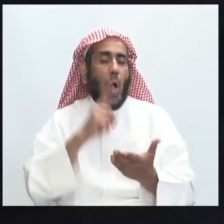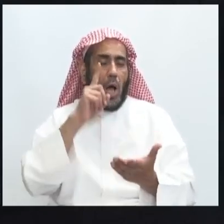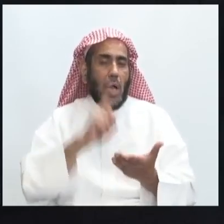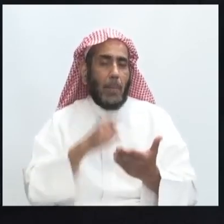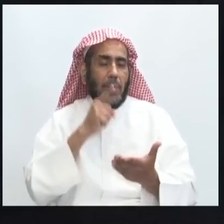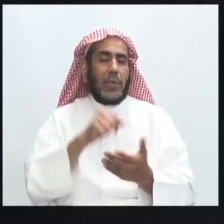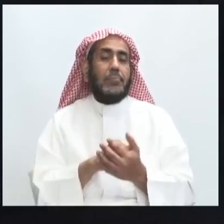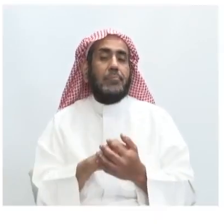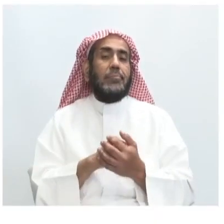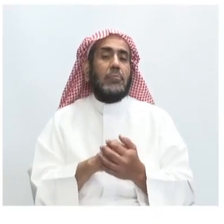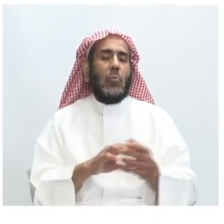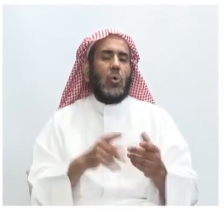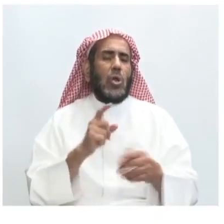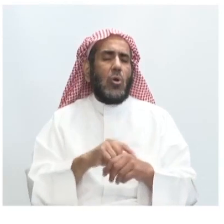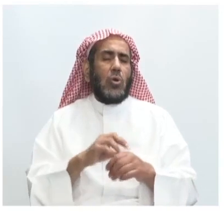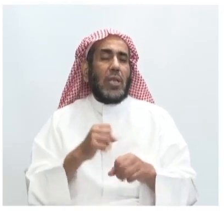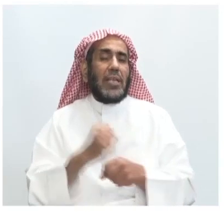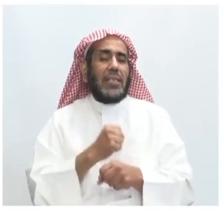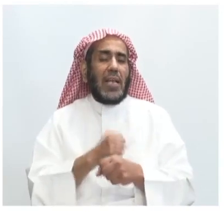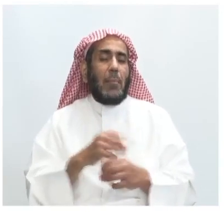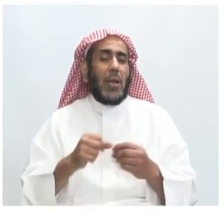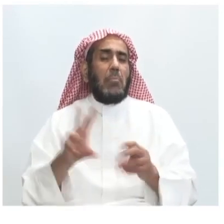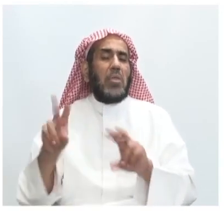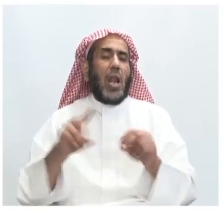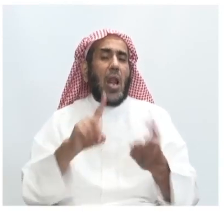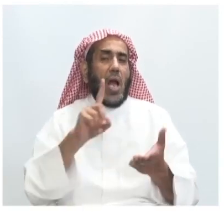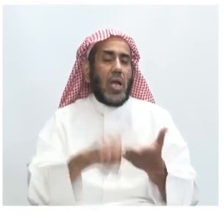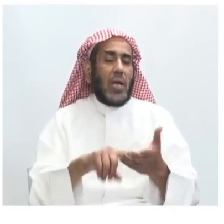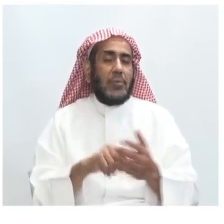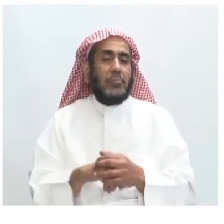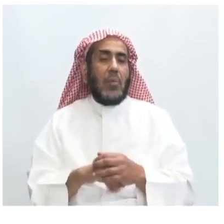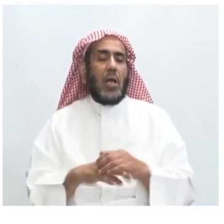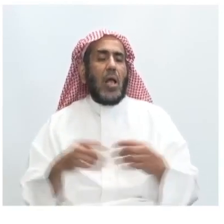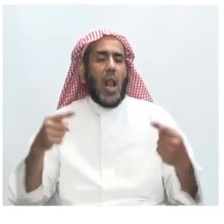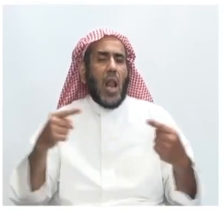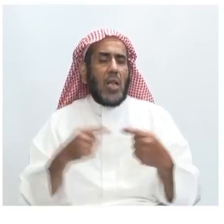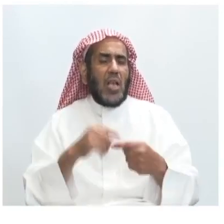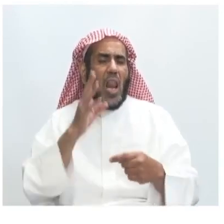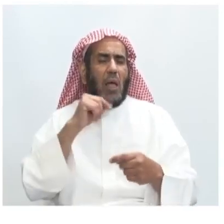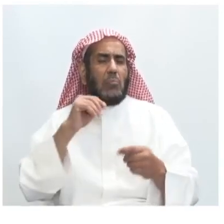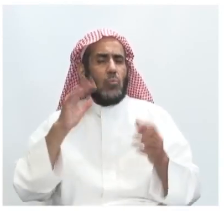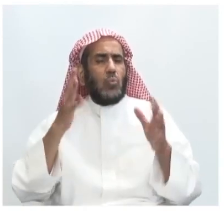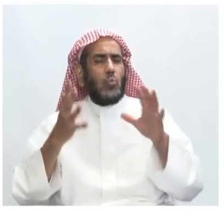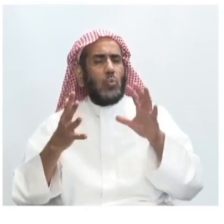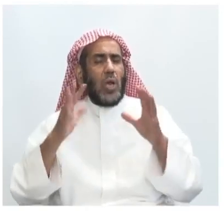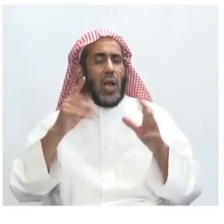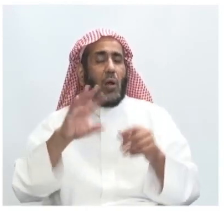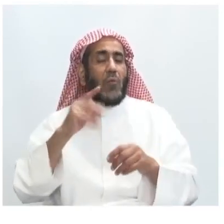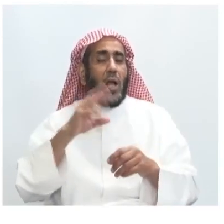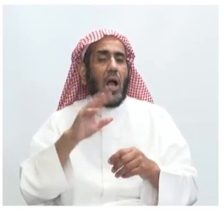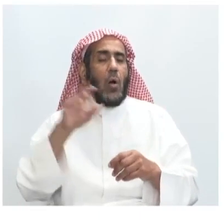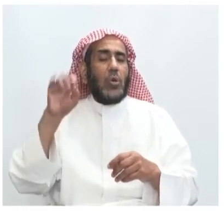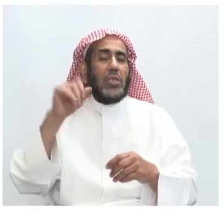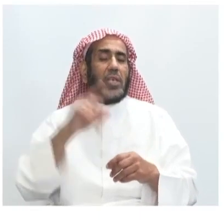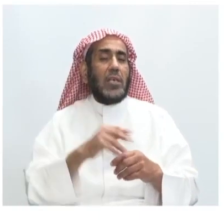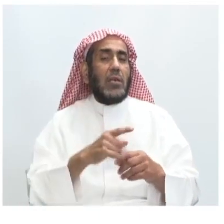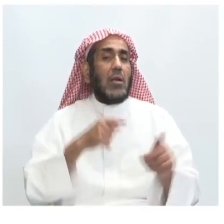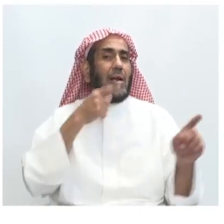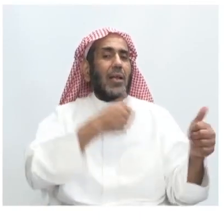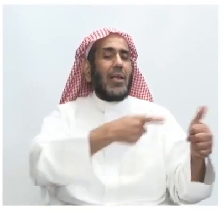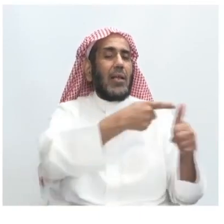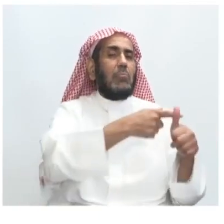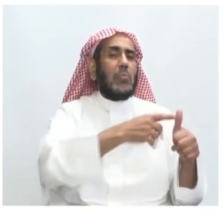بذلك او حين يريد ان يجعل المعنى كالحقيقه التي لا يشك فيها كقول جرير يمدح